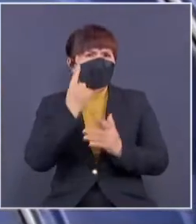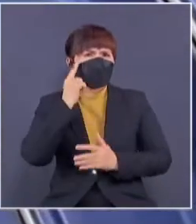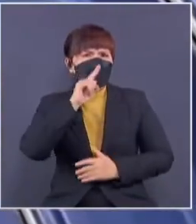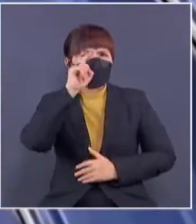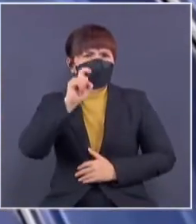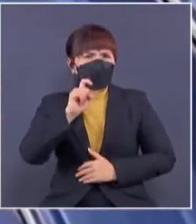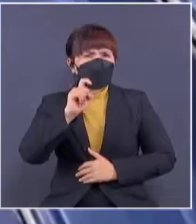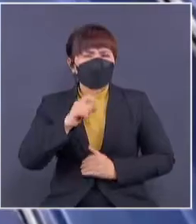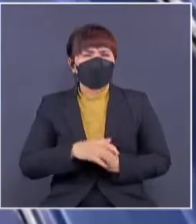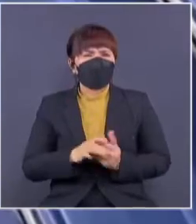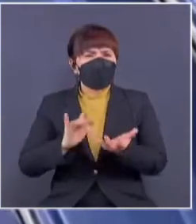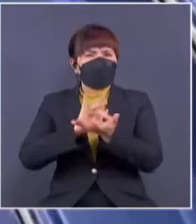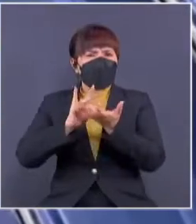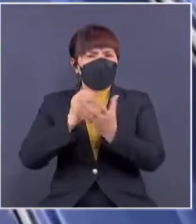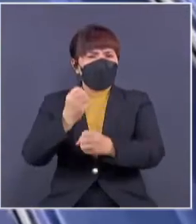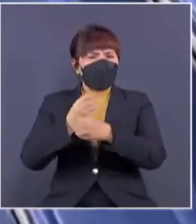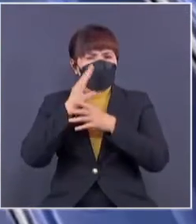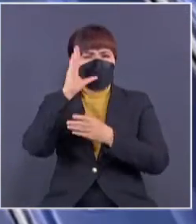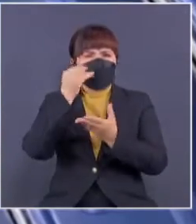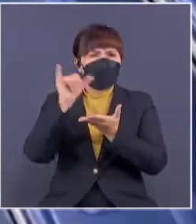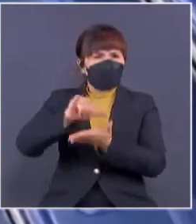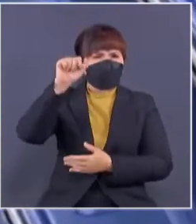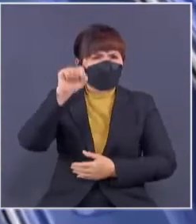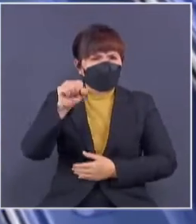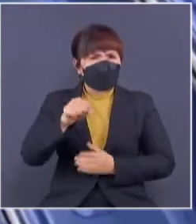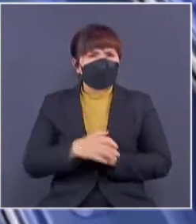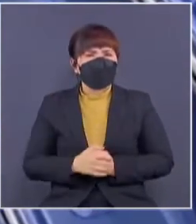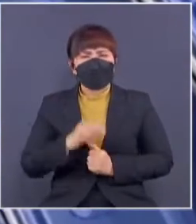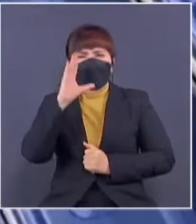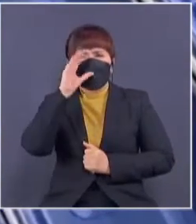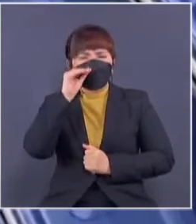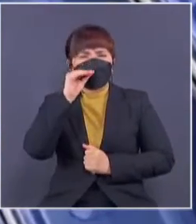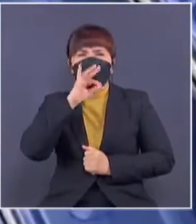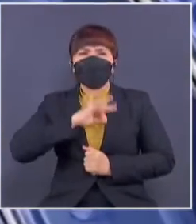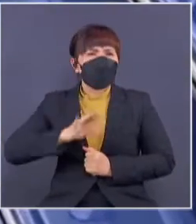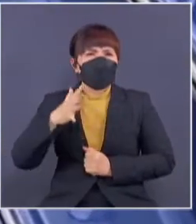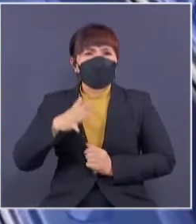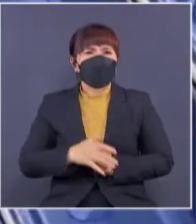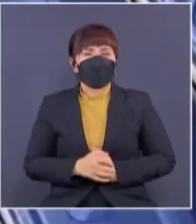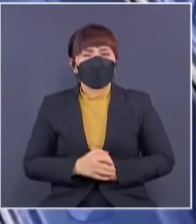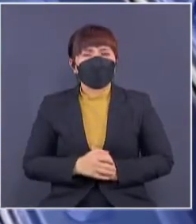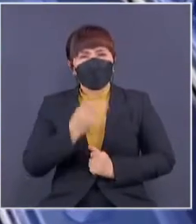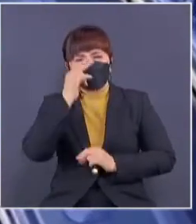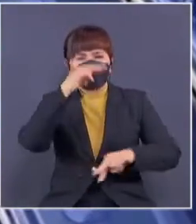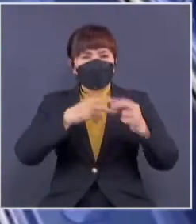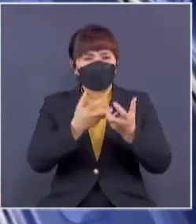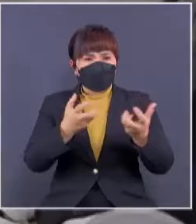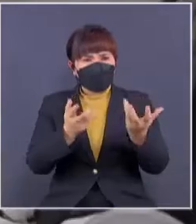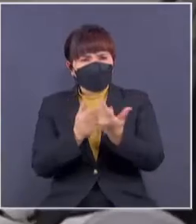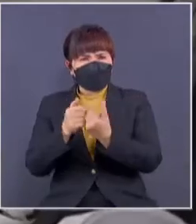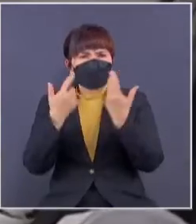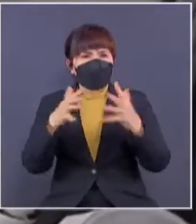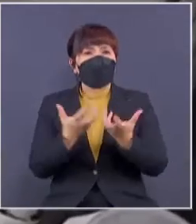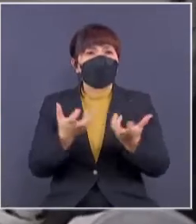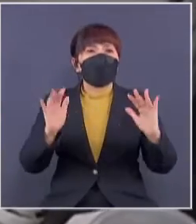ว่าน่าจะถูกวางยาหรือเปล่าทำไมถึงมาสลบได้สองคนแบบนี้แล้วก็หลับแน่นิ่งไปเลยนะคะคุณผู้ชมจากการตรวจสอบทรัพย์สินเนี่ยก็พบว่าสิ่งที่ถูกขโ